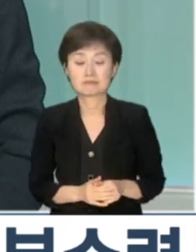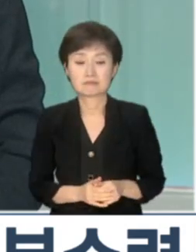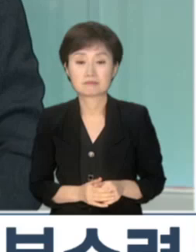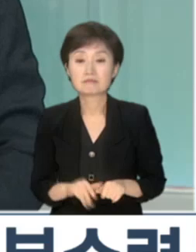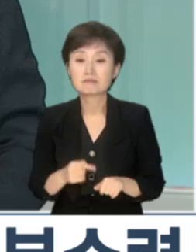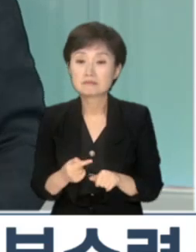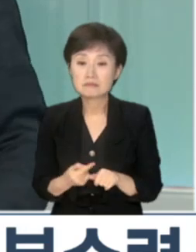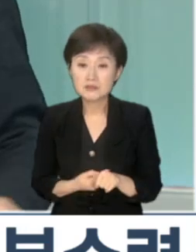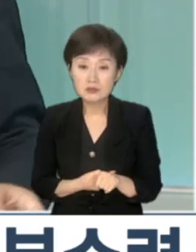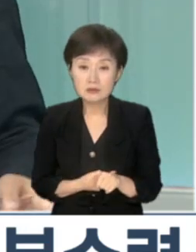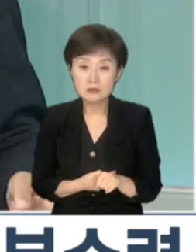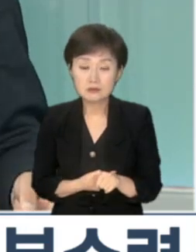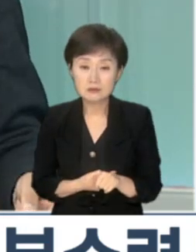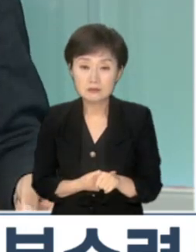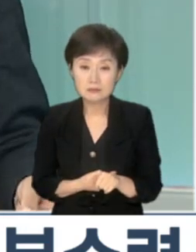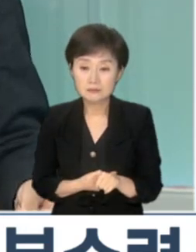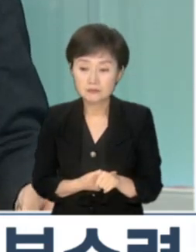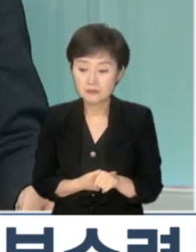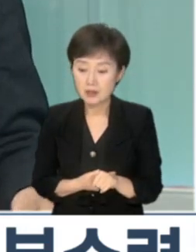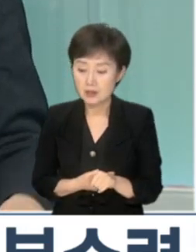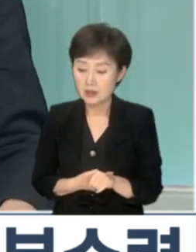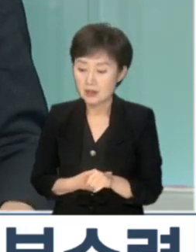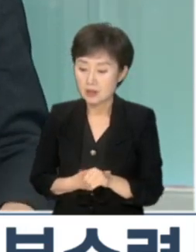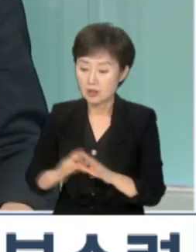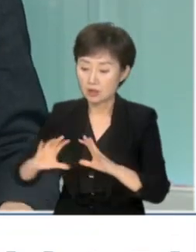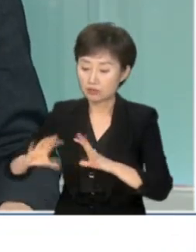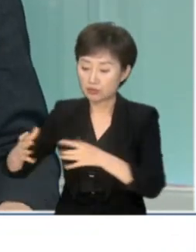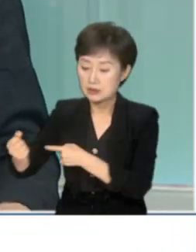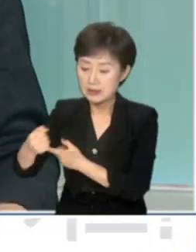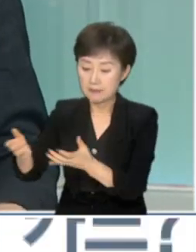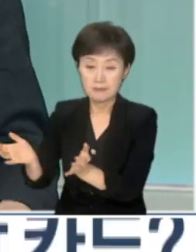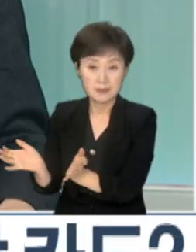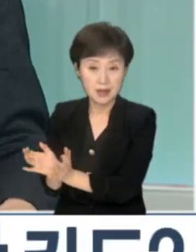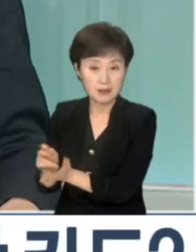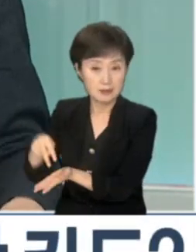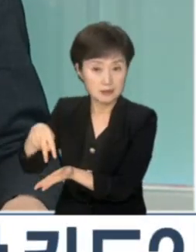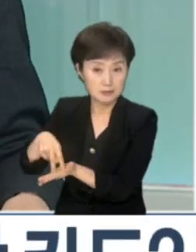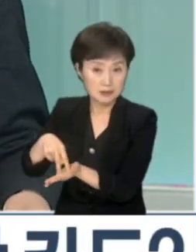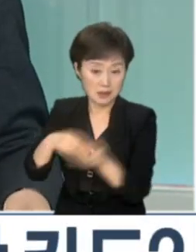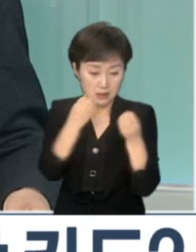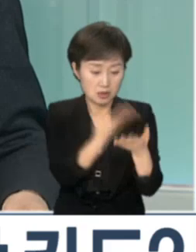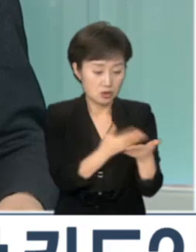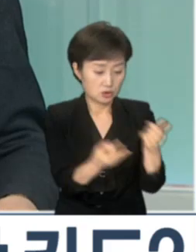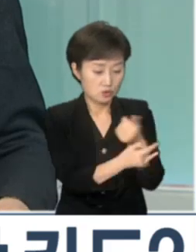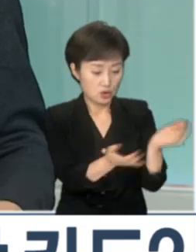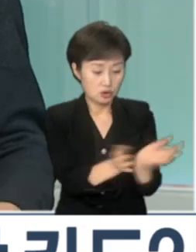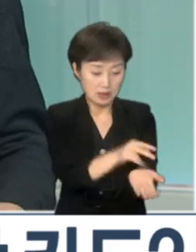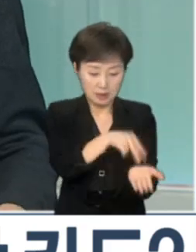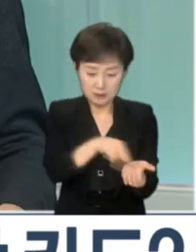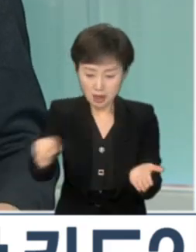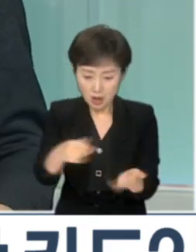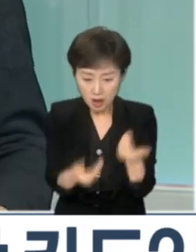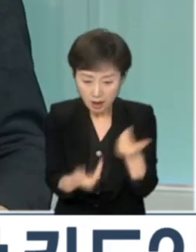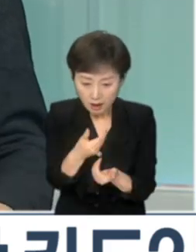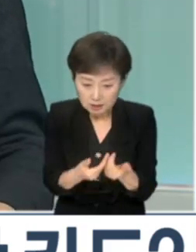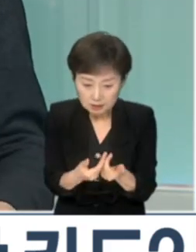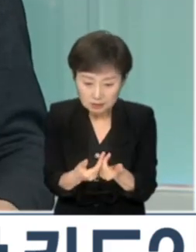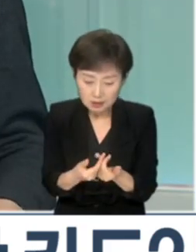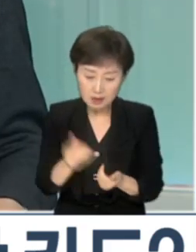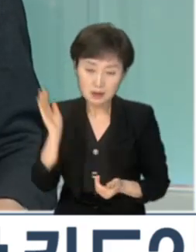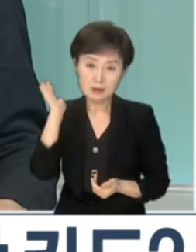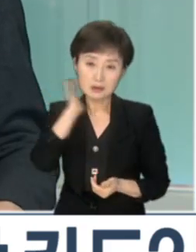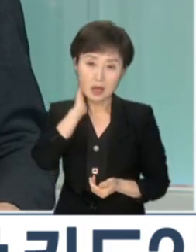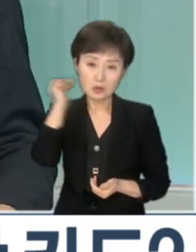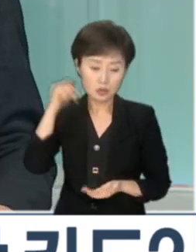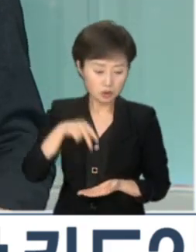그러다 보니까 결국은 이제 당과 혁신위가 어떤 갈등이 있으니까 결국 대통령께서 이번에 그